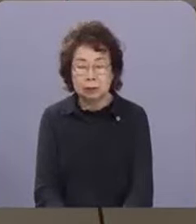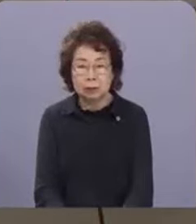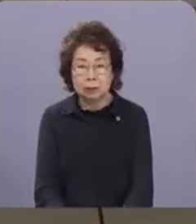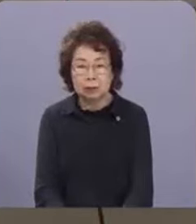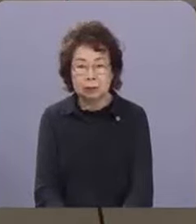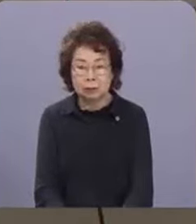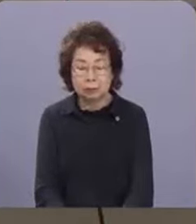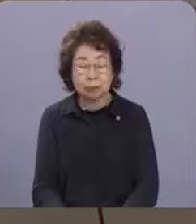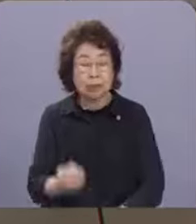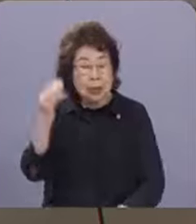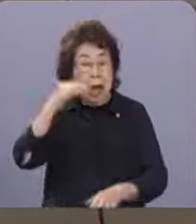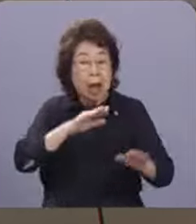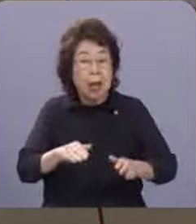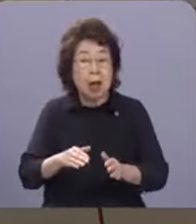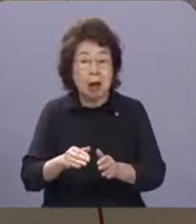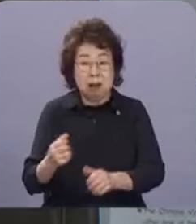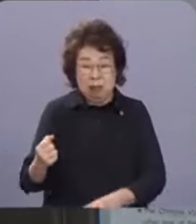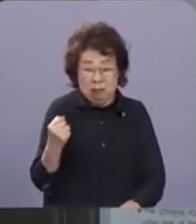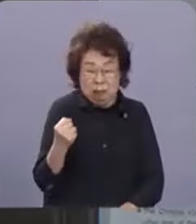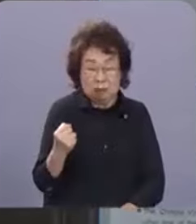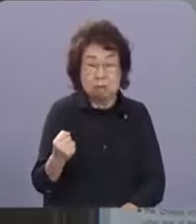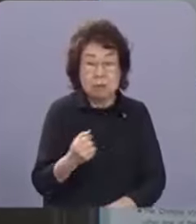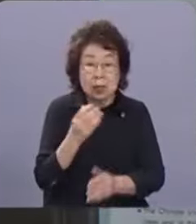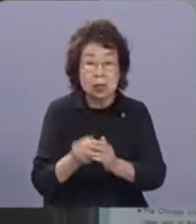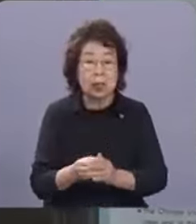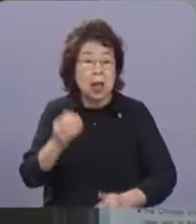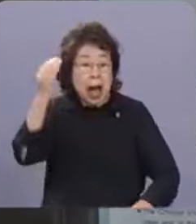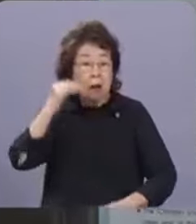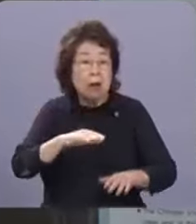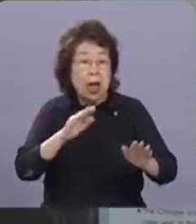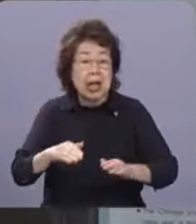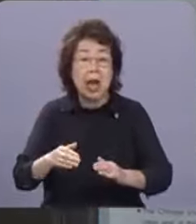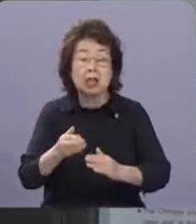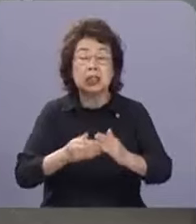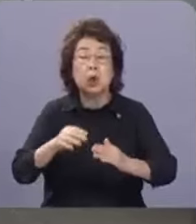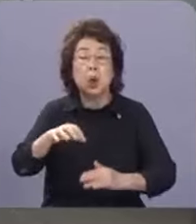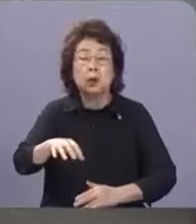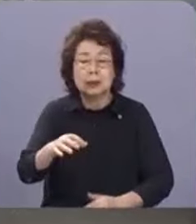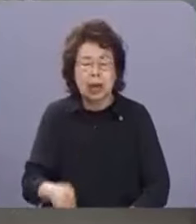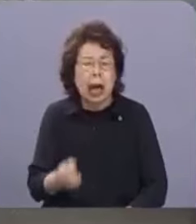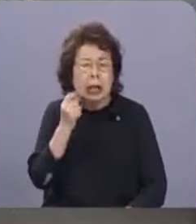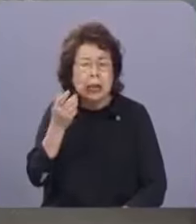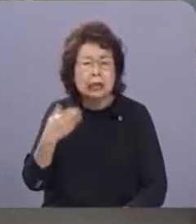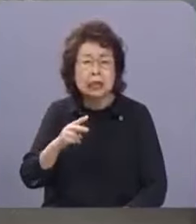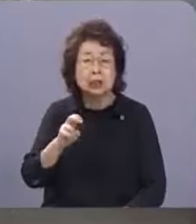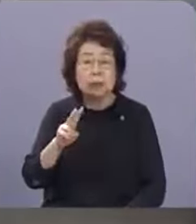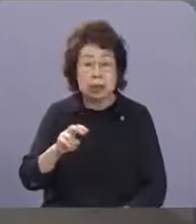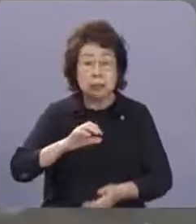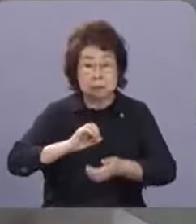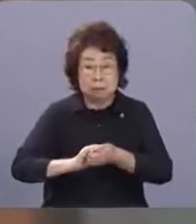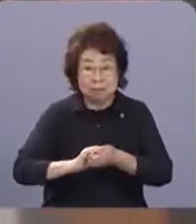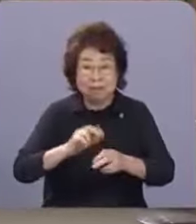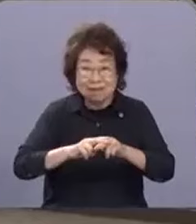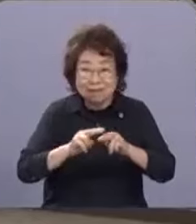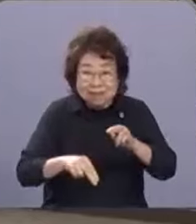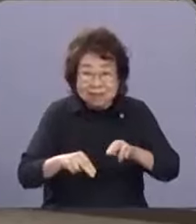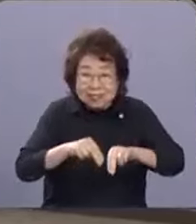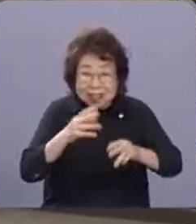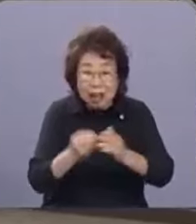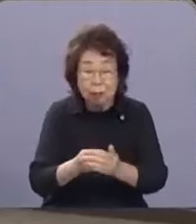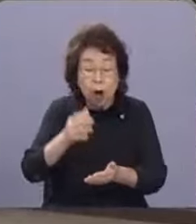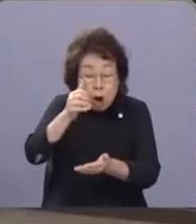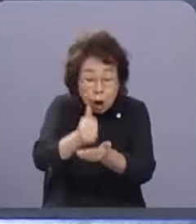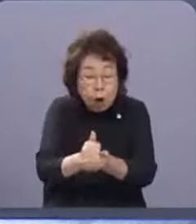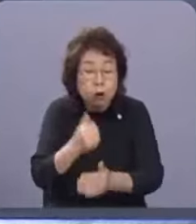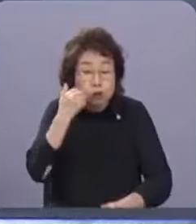우리나라 해운 경쟁력 강화에 힘쓰는 한국해양 진흥공사 지난달 22일 인기가 만료된 김양수 사장의 후임자